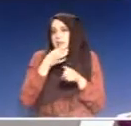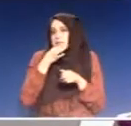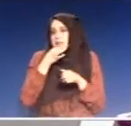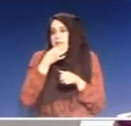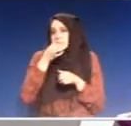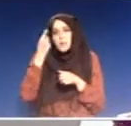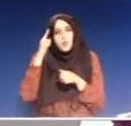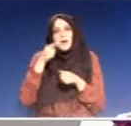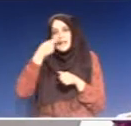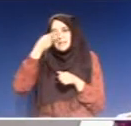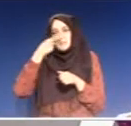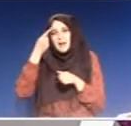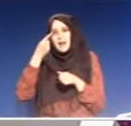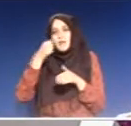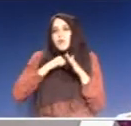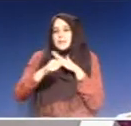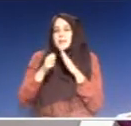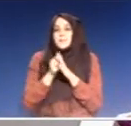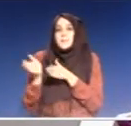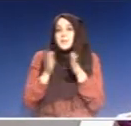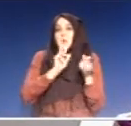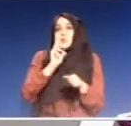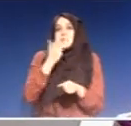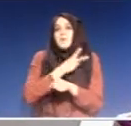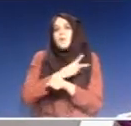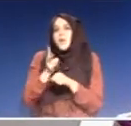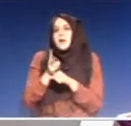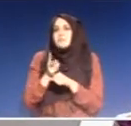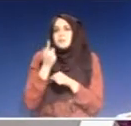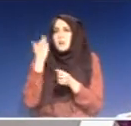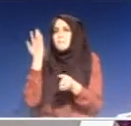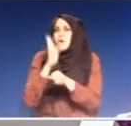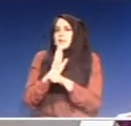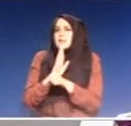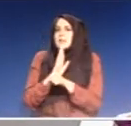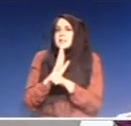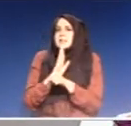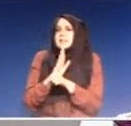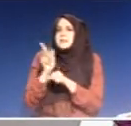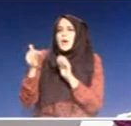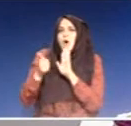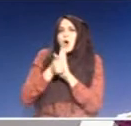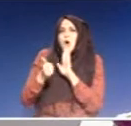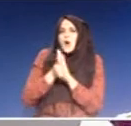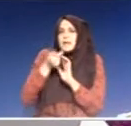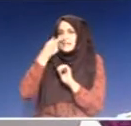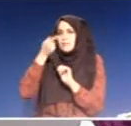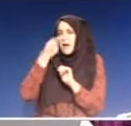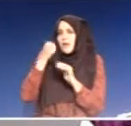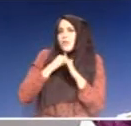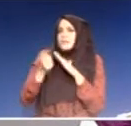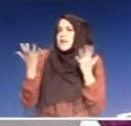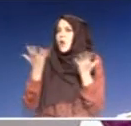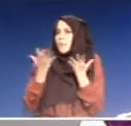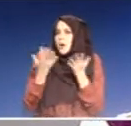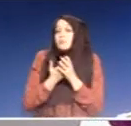العقارية. أما بالنسبة للمحور الثالث وهو إبراز دور الخبير العقاري كمساعد للقضاء، وستشاهدون